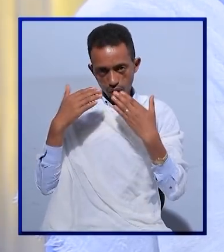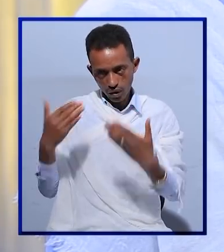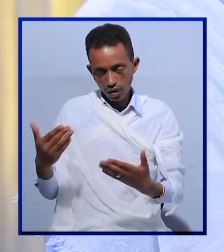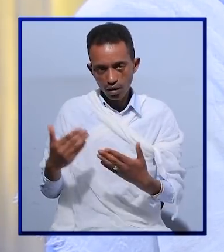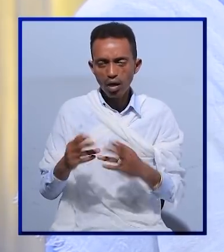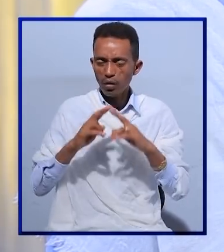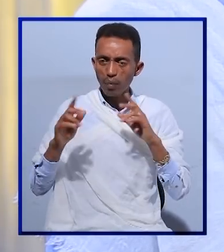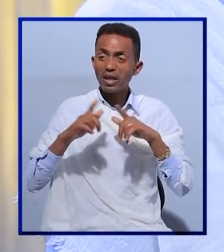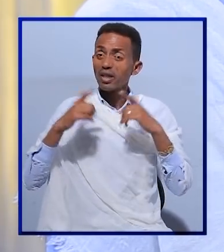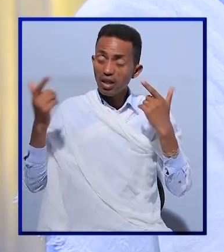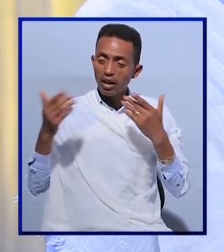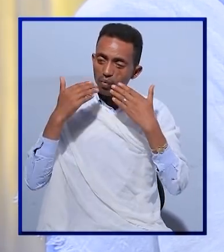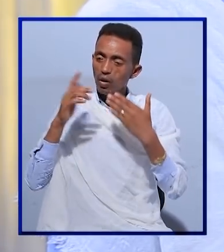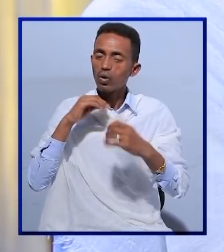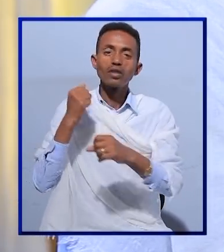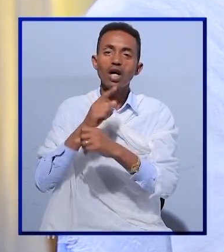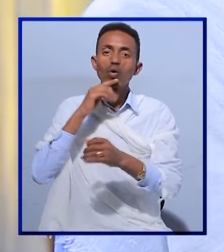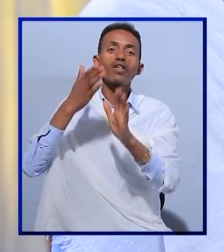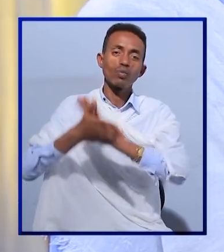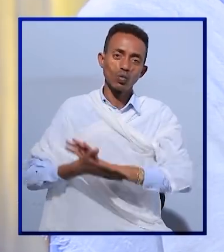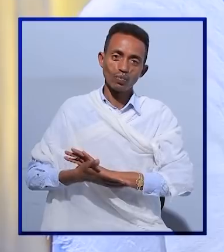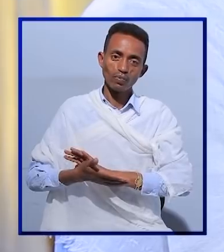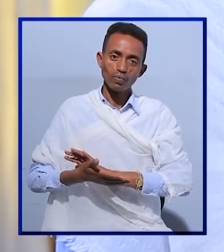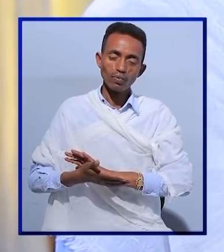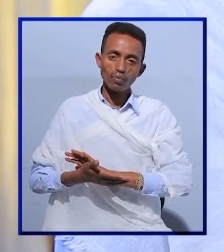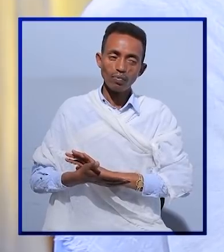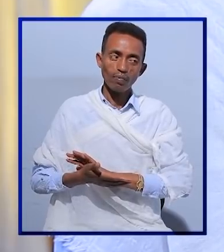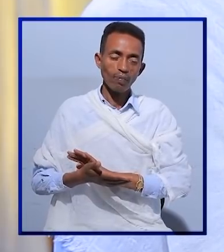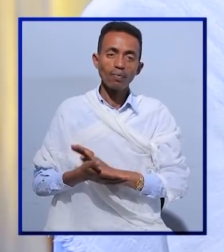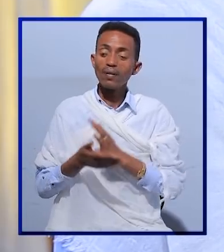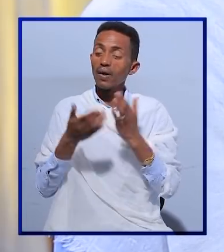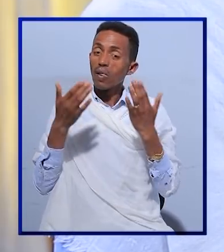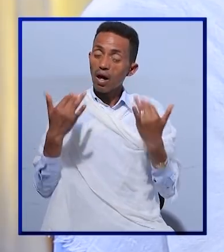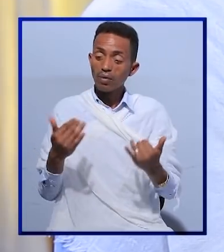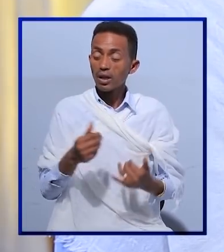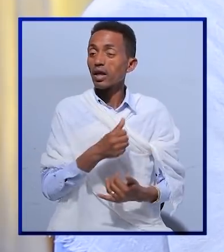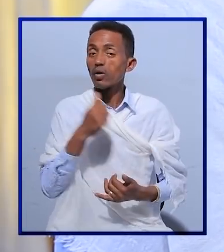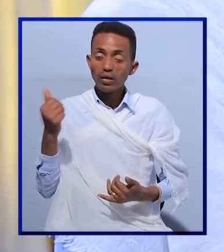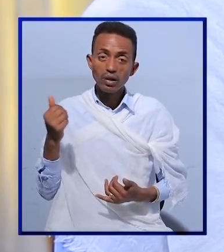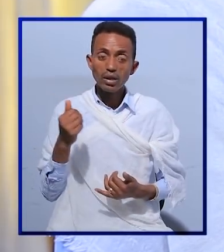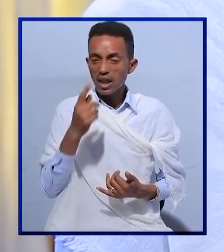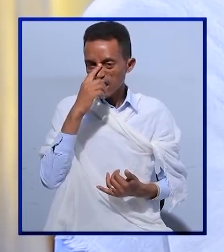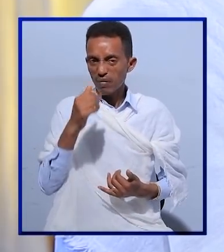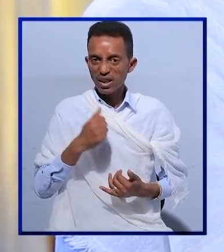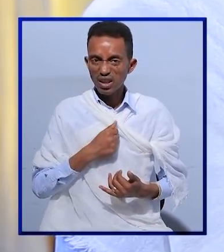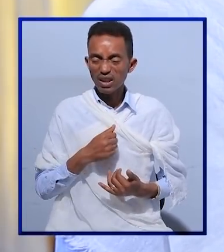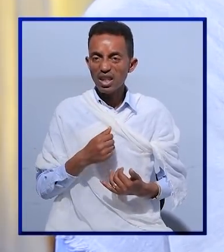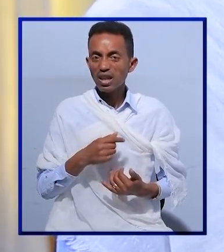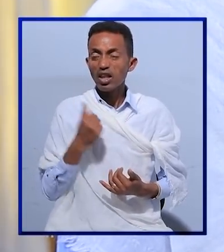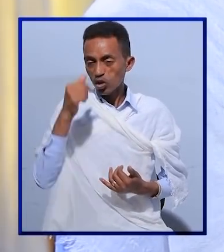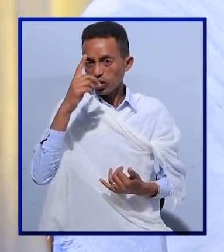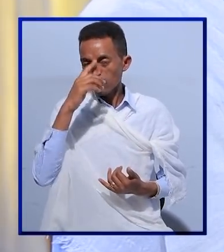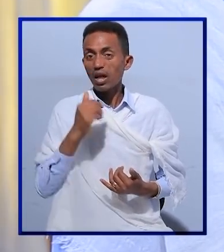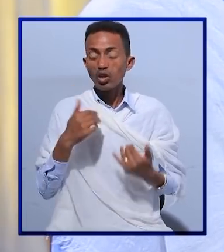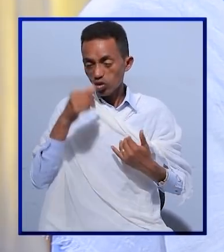በጣም እናመሰግናታለን። በጣም ትልቅ የሚያስመሰግን ስራ ነው የሰራችው። እንግዲህ ከሌሎች ቤተ እምነት